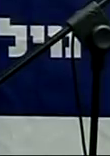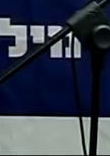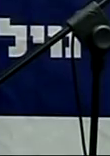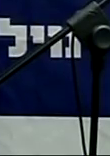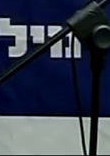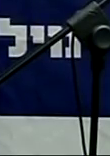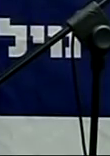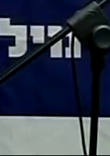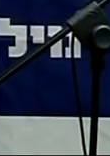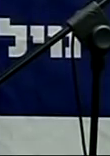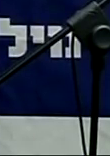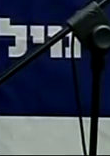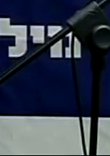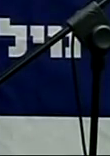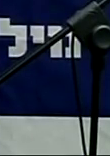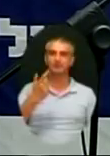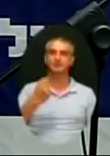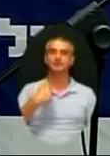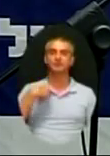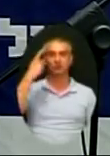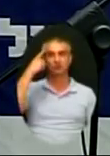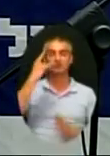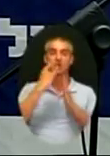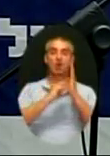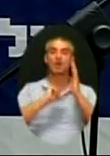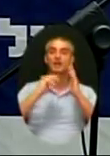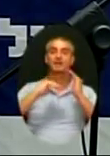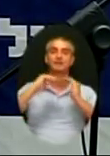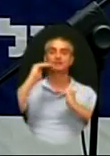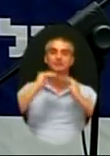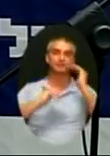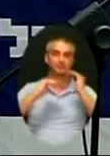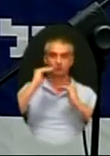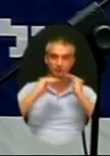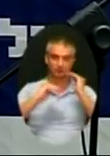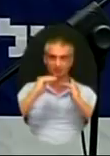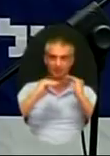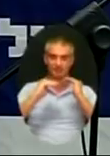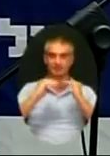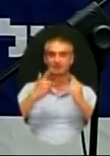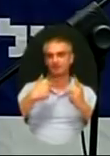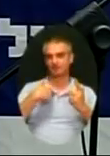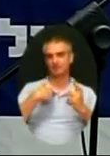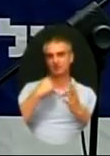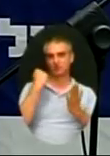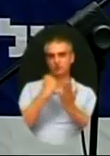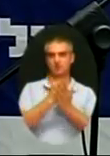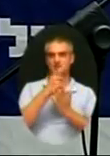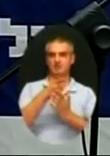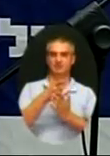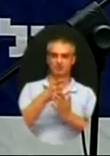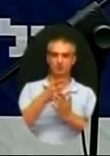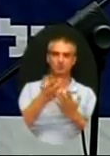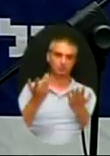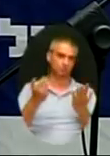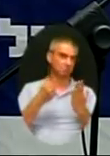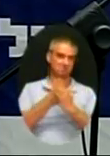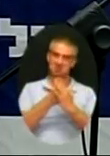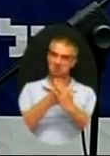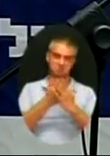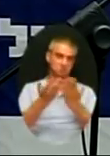אני חושב שזה חוק הכי מאוזן, הכי ממלכתי, ונעביר אותו עוד